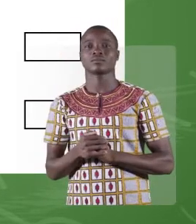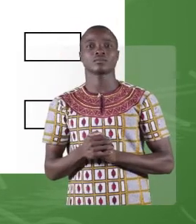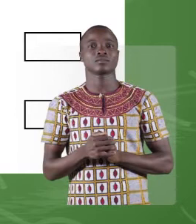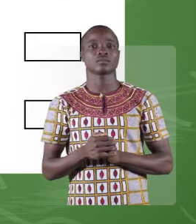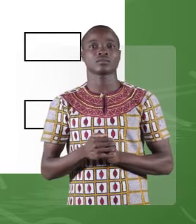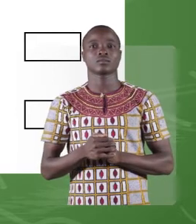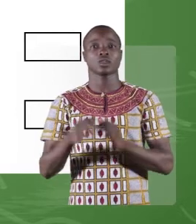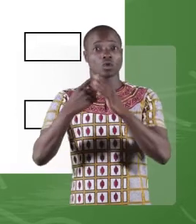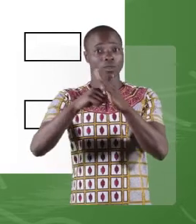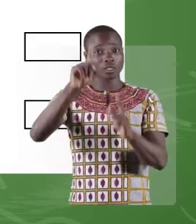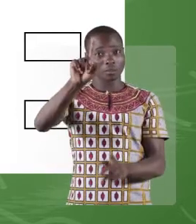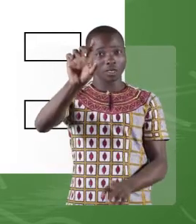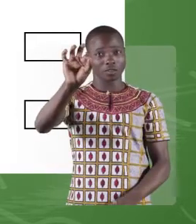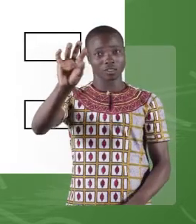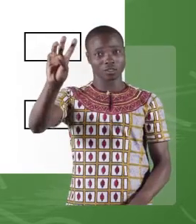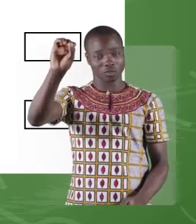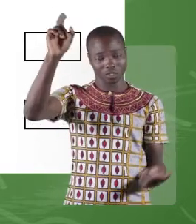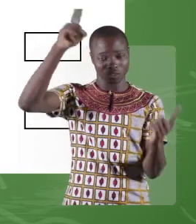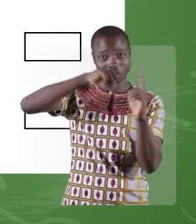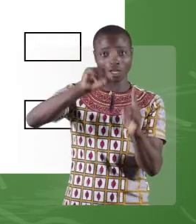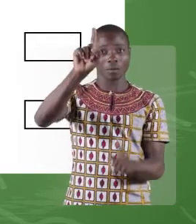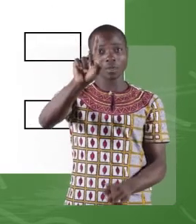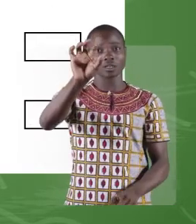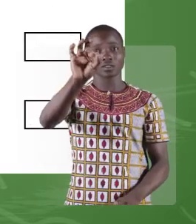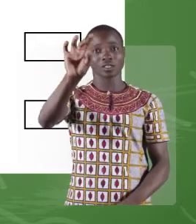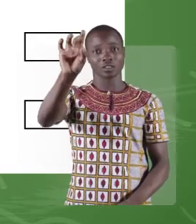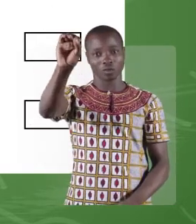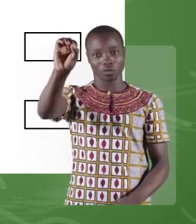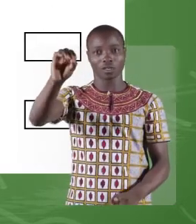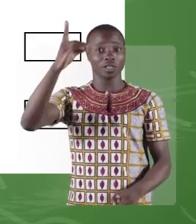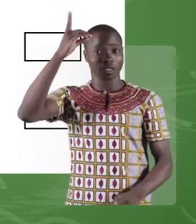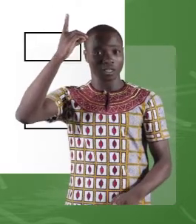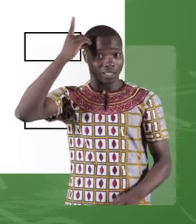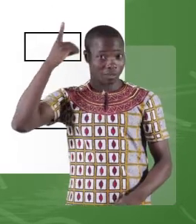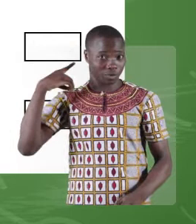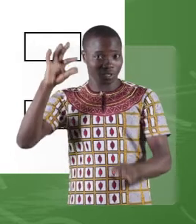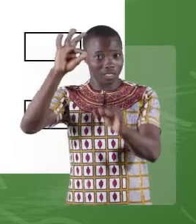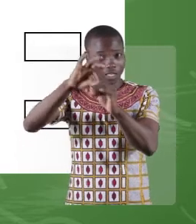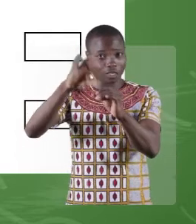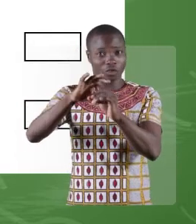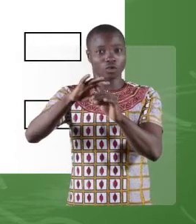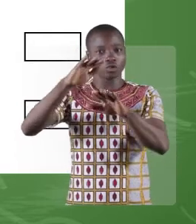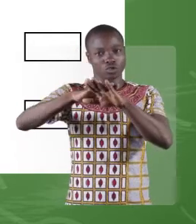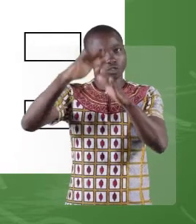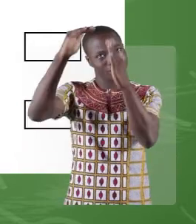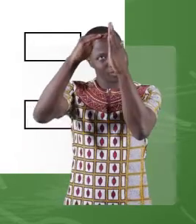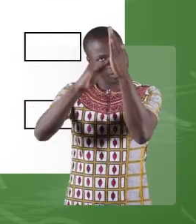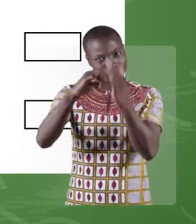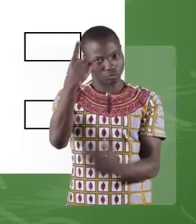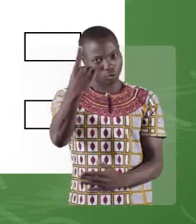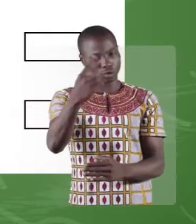De 1960 à 1980, les députés sont élus sur une liste